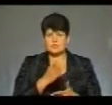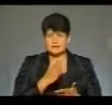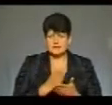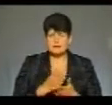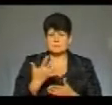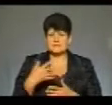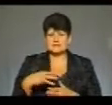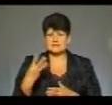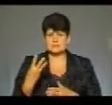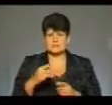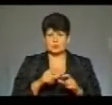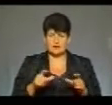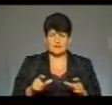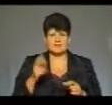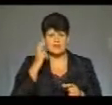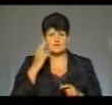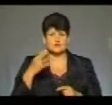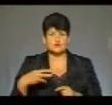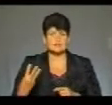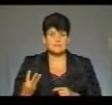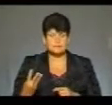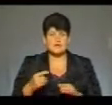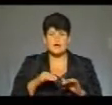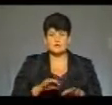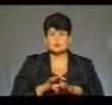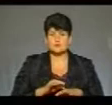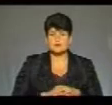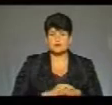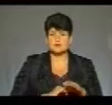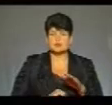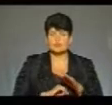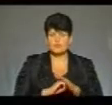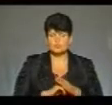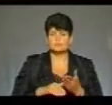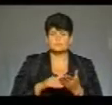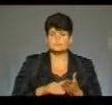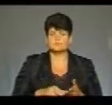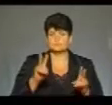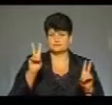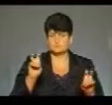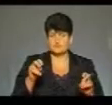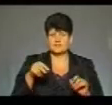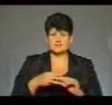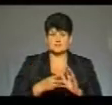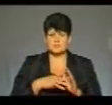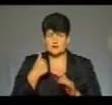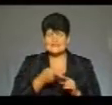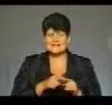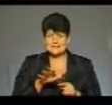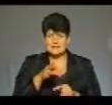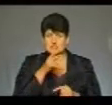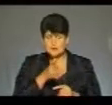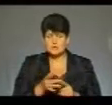53 локації, безпосередньо в Києві – 43. Акцію проводить благодійний фонд Let's Help із 2018 року. За цей час до